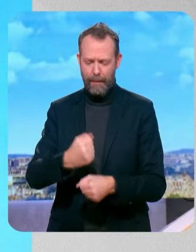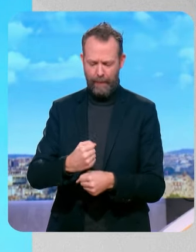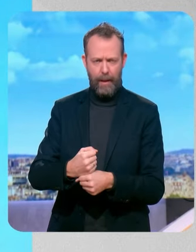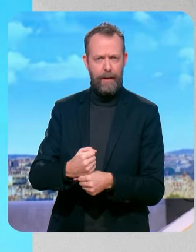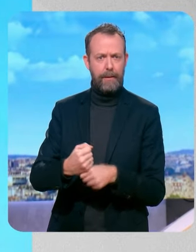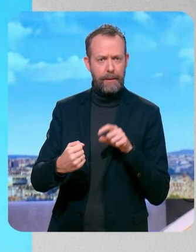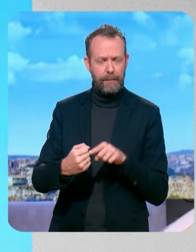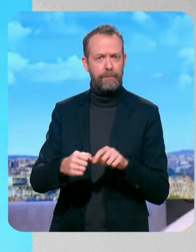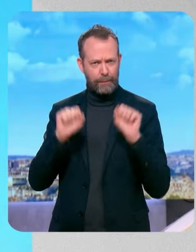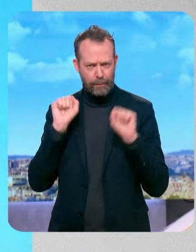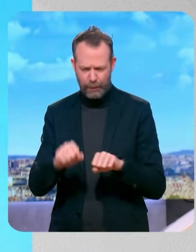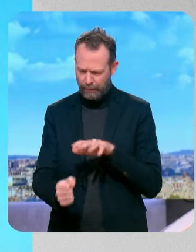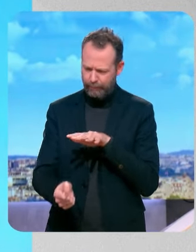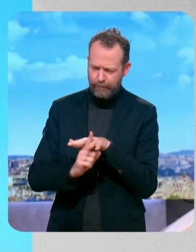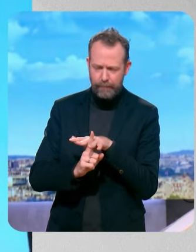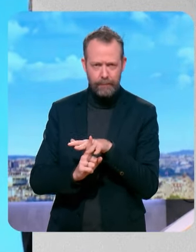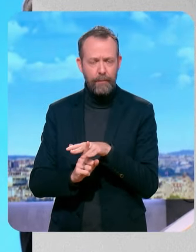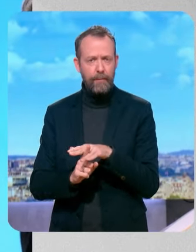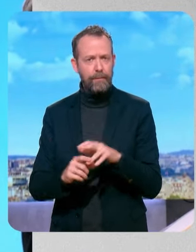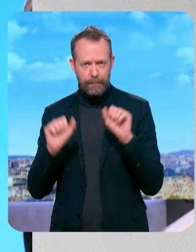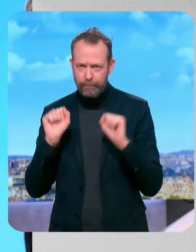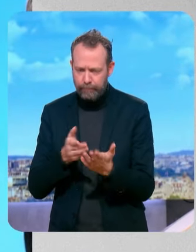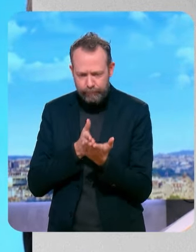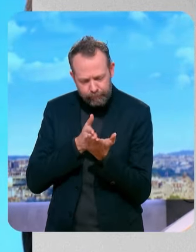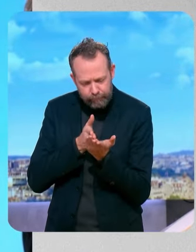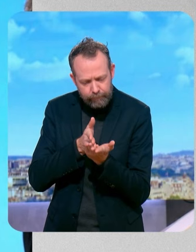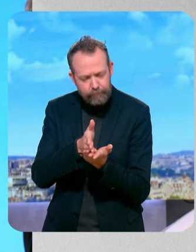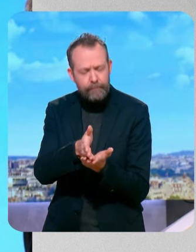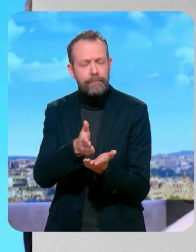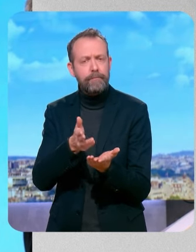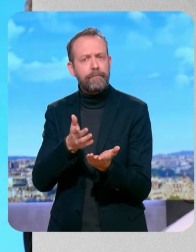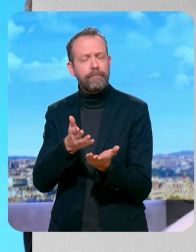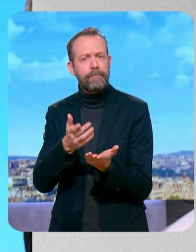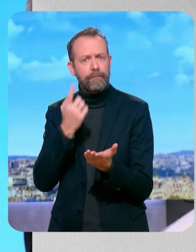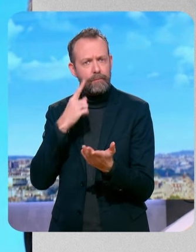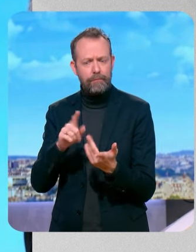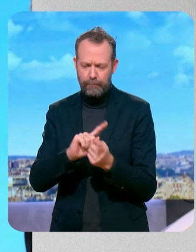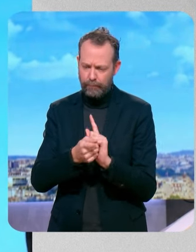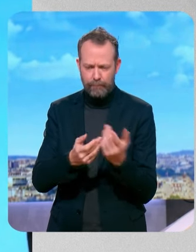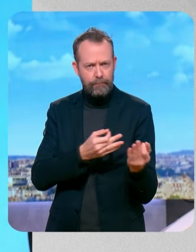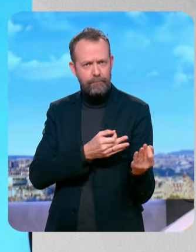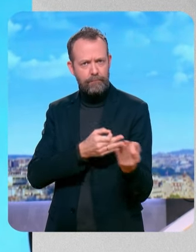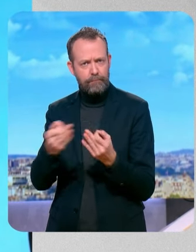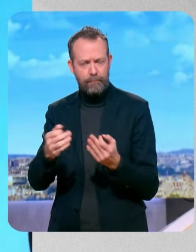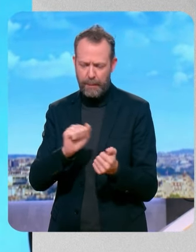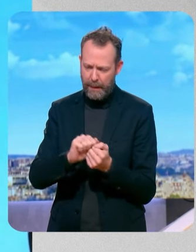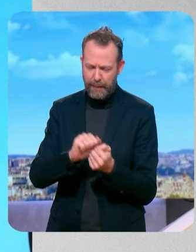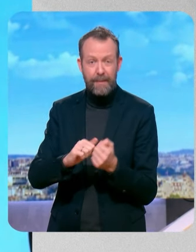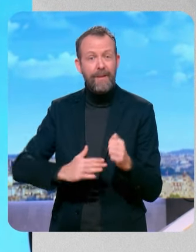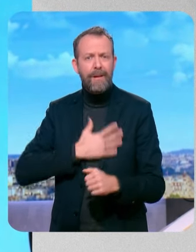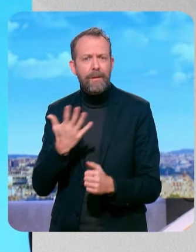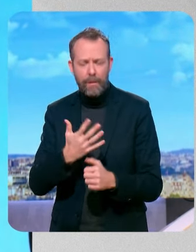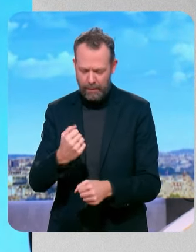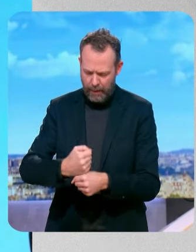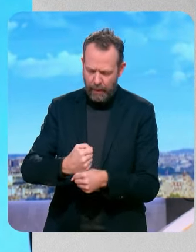une voie d'intégration, une voie pour être régulier dans notre pays, et c'est le travail.